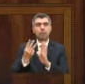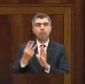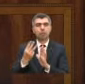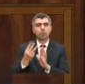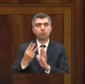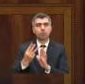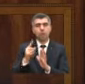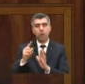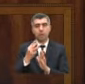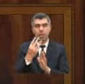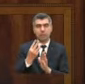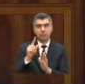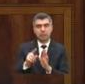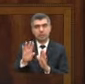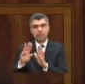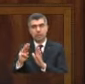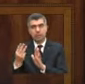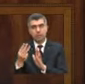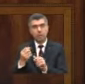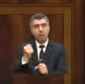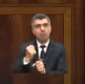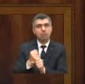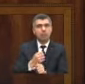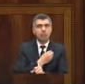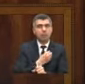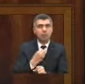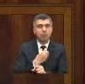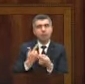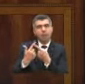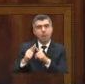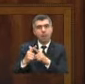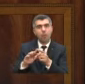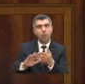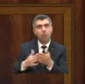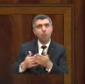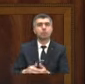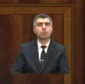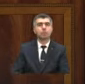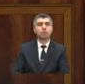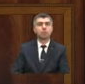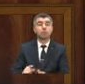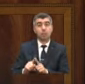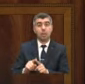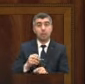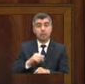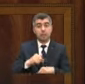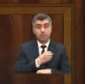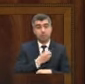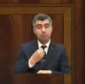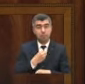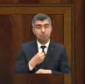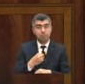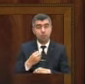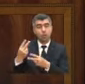31-13 المتعلق بممارسة الطب، والذي سيتضمن مجموعة من المقتضيات لحث الأطباء المغاربة الممارسين